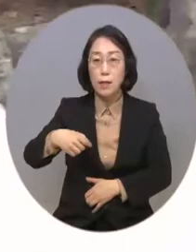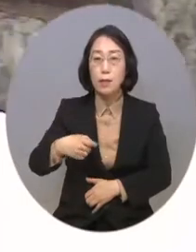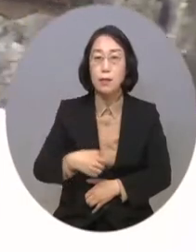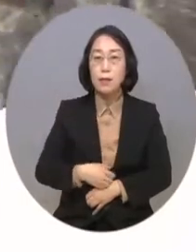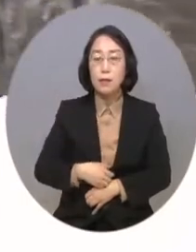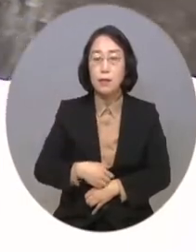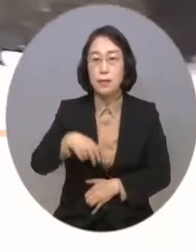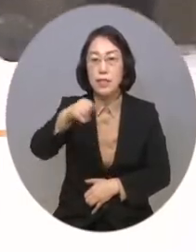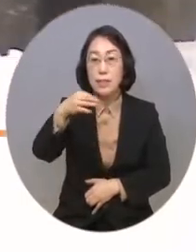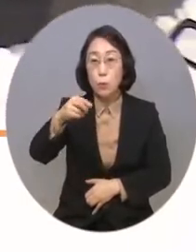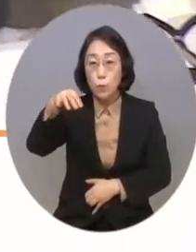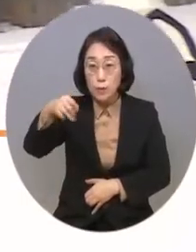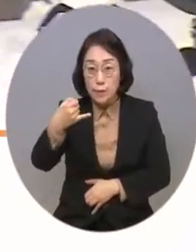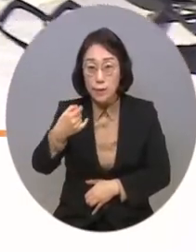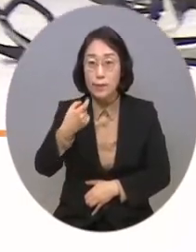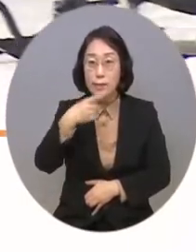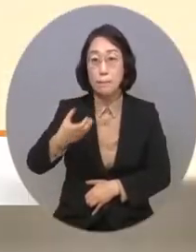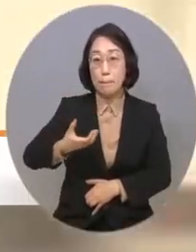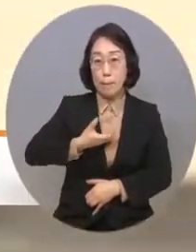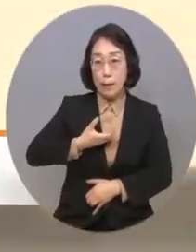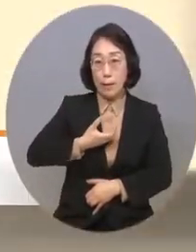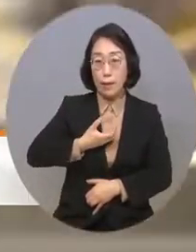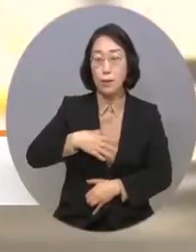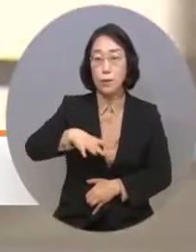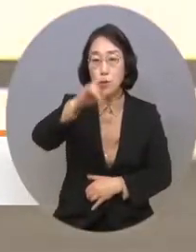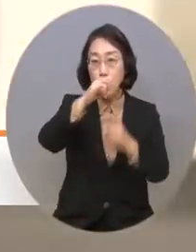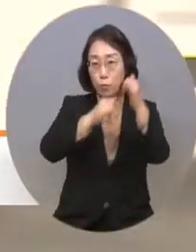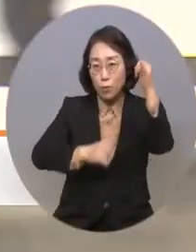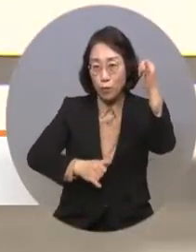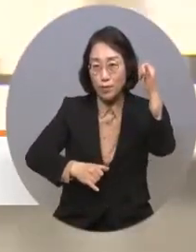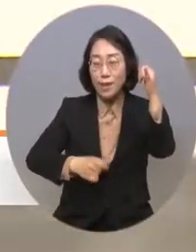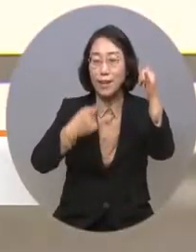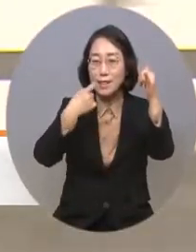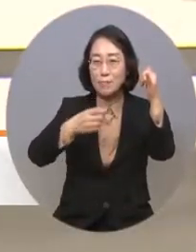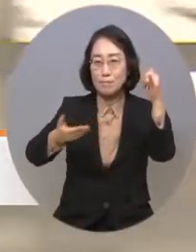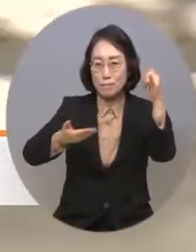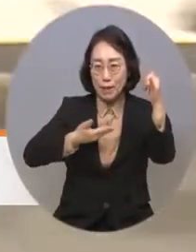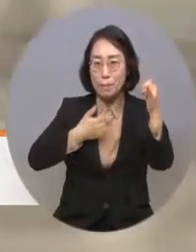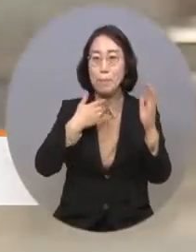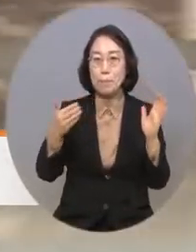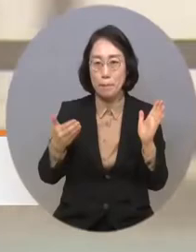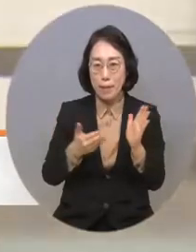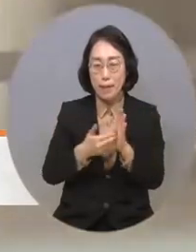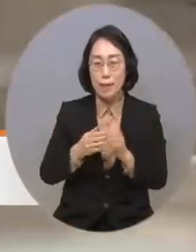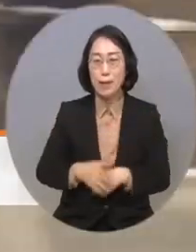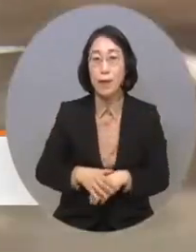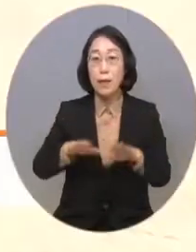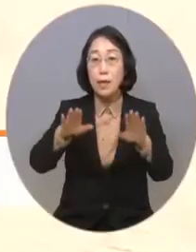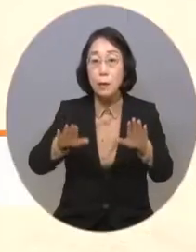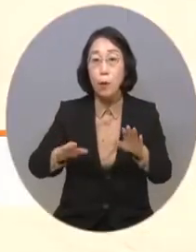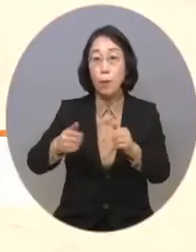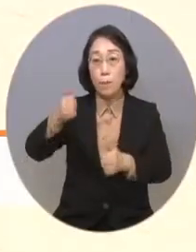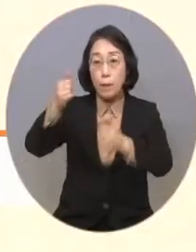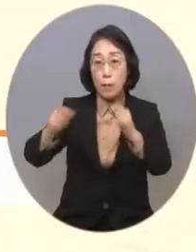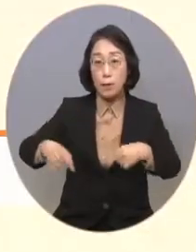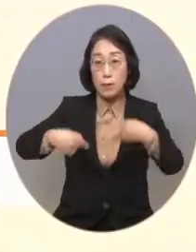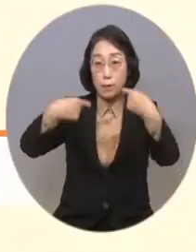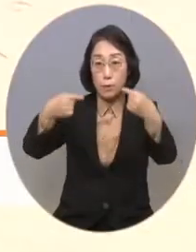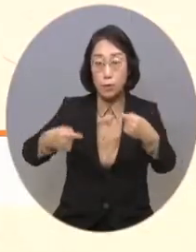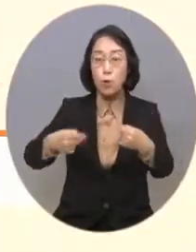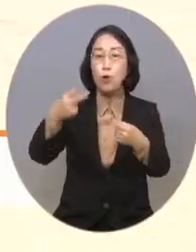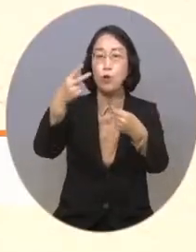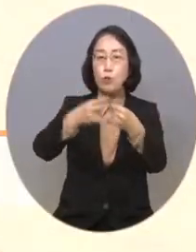차지하며 대한민국 동계패럴림픽 역사상 첫 금메달을 안겼습니다. 이번 대회에서는 대회 2연패를